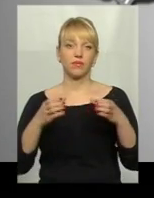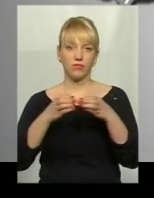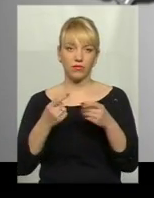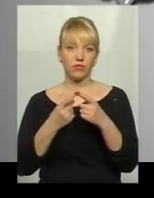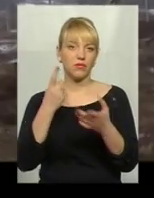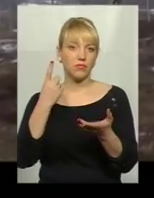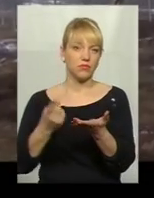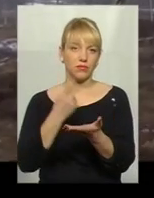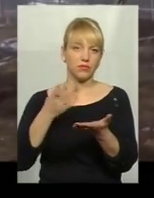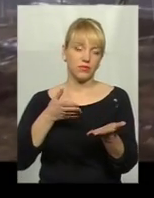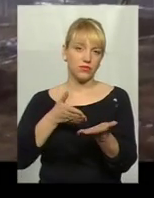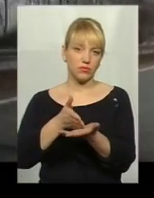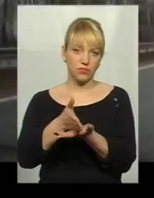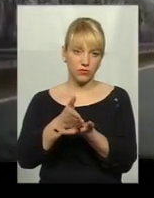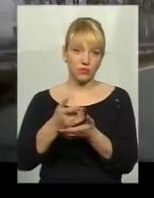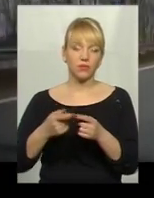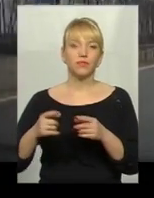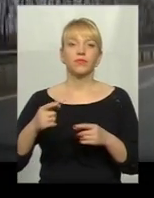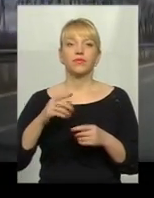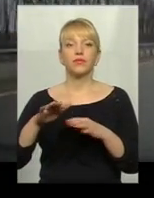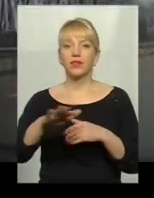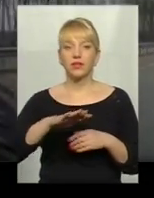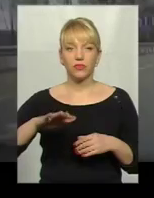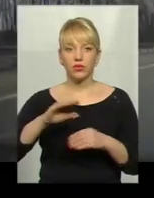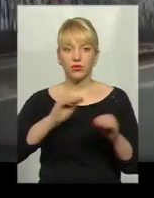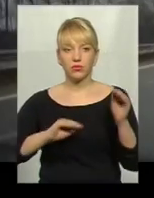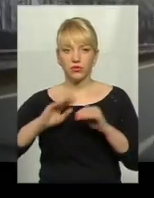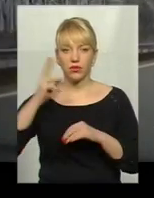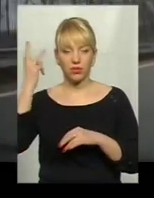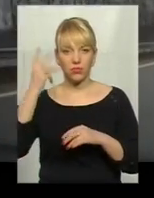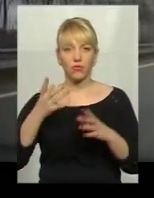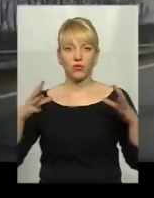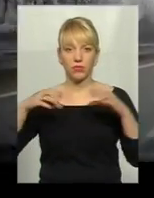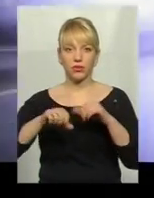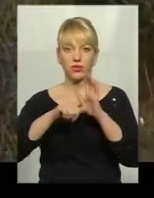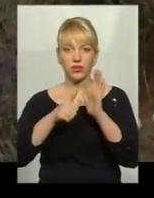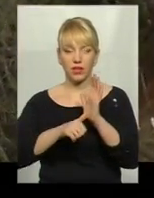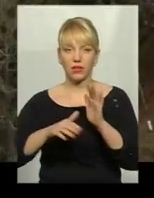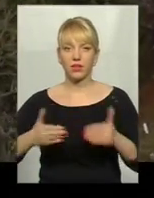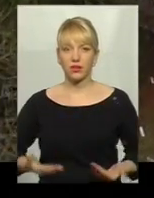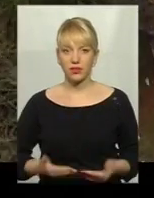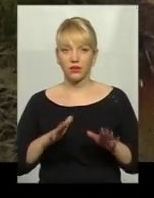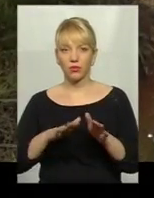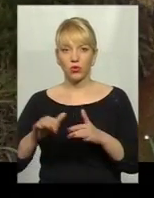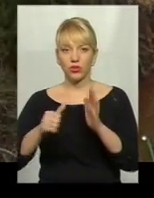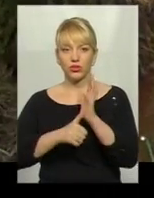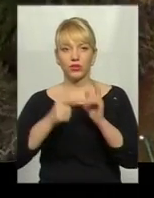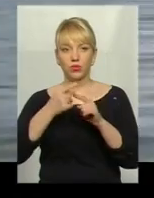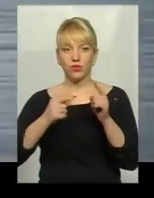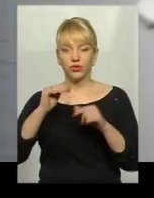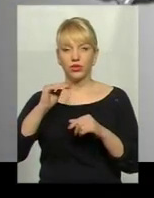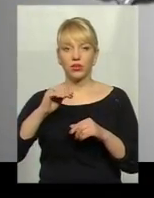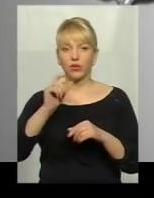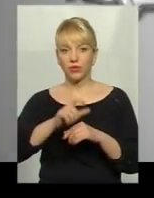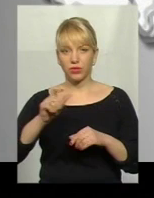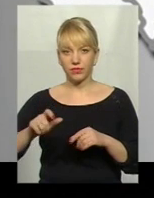реформи адміністративно-територіального устрою на Хмельниччині. Вона об'єднала 16 населених пунктів та 6,5 тисяч мешканців.